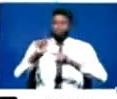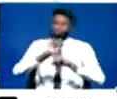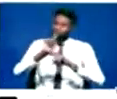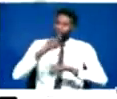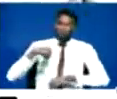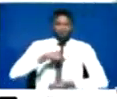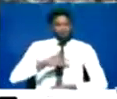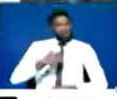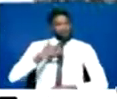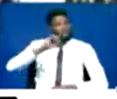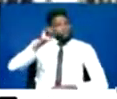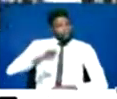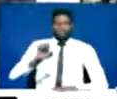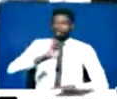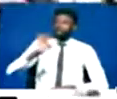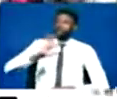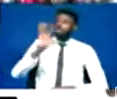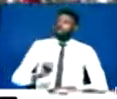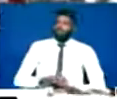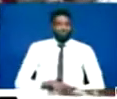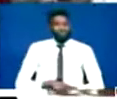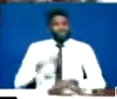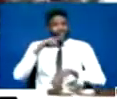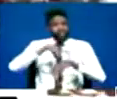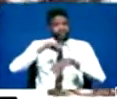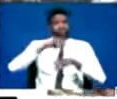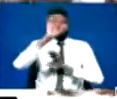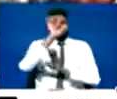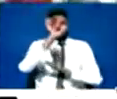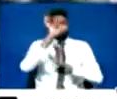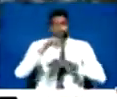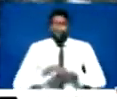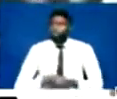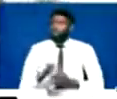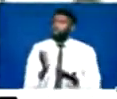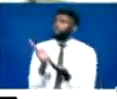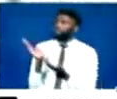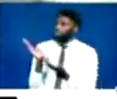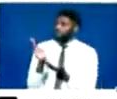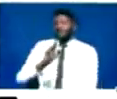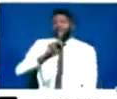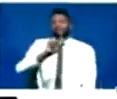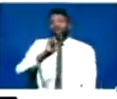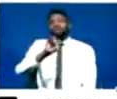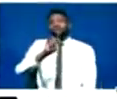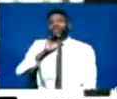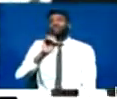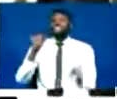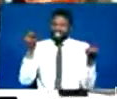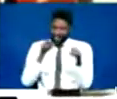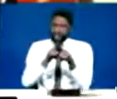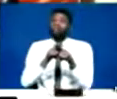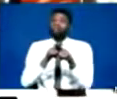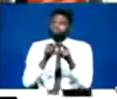East Africa. Kwenye michezo wa mpira wa vikapu, shule ya upili ya Kamito pia ilitamba na inatarajia